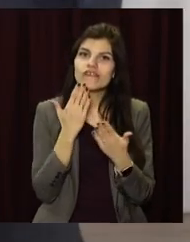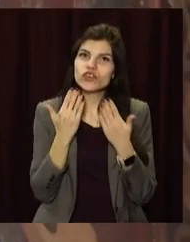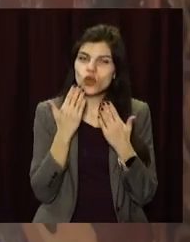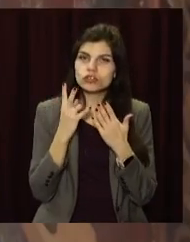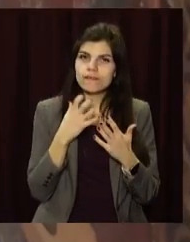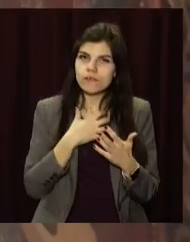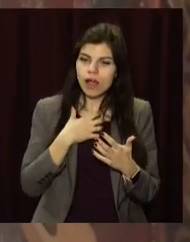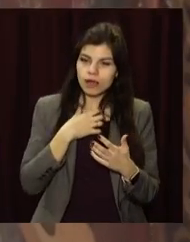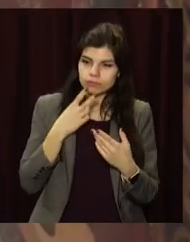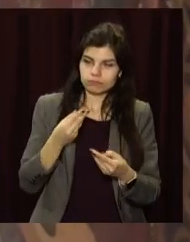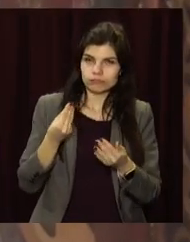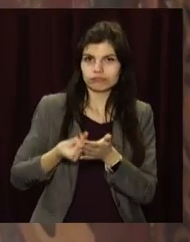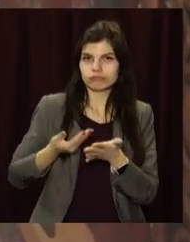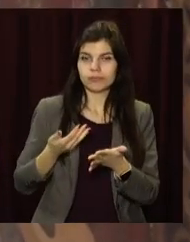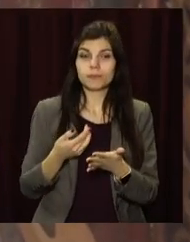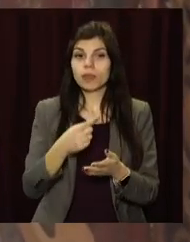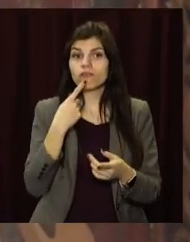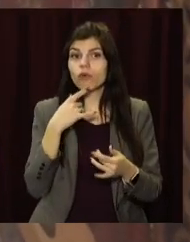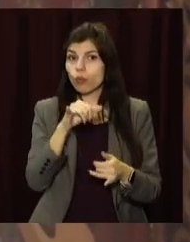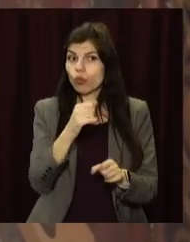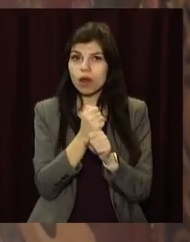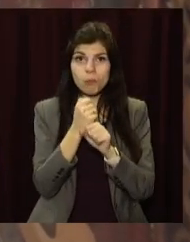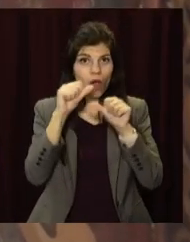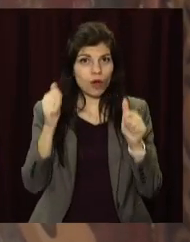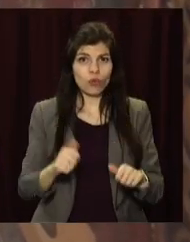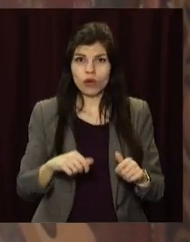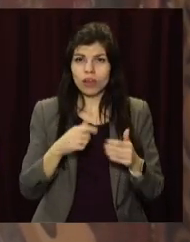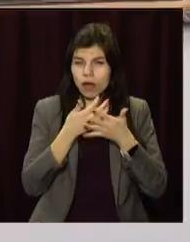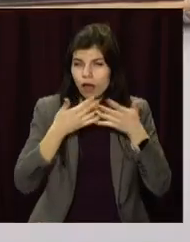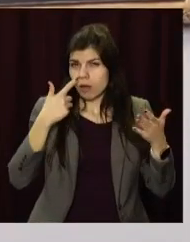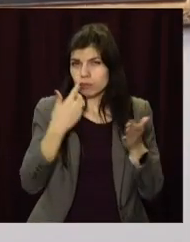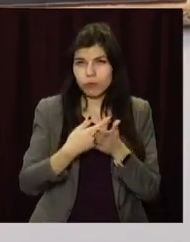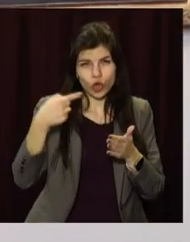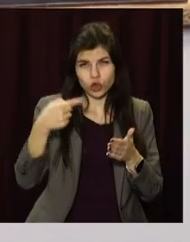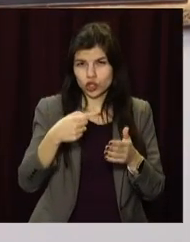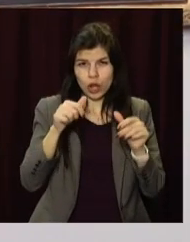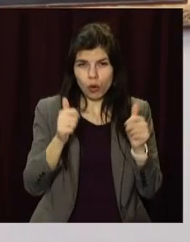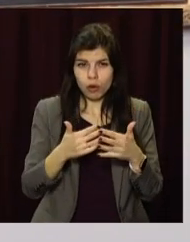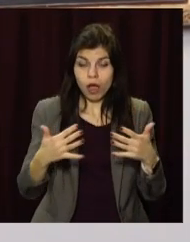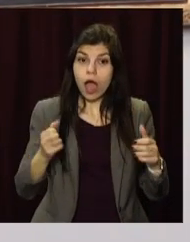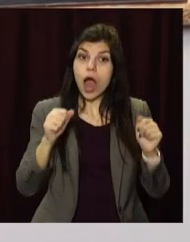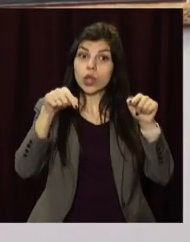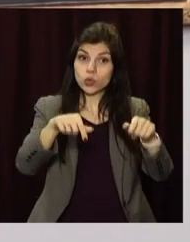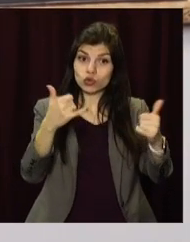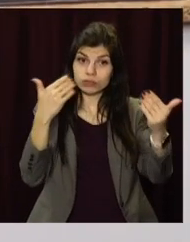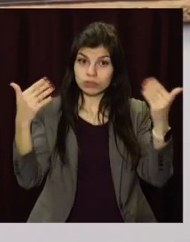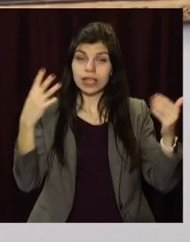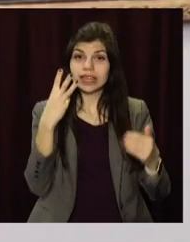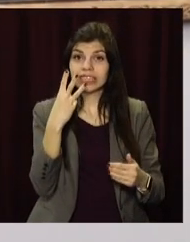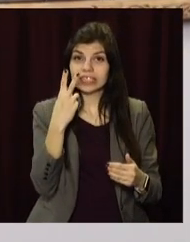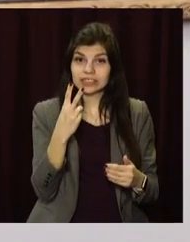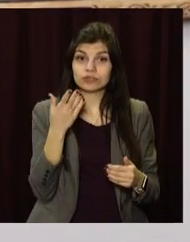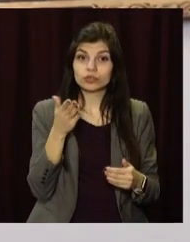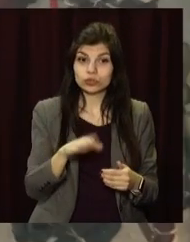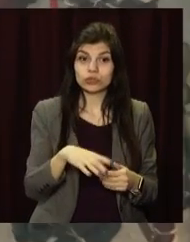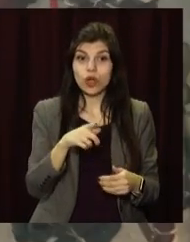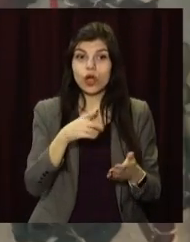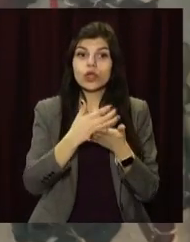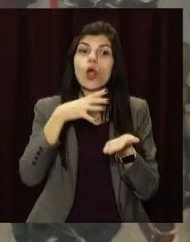я от бачу, звісно, у мене є якісь там уяви. Завжди переживаю, завжди от до